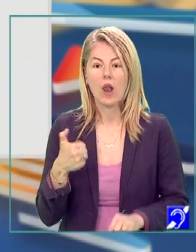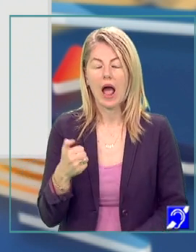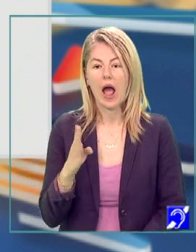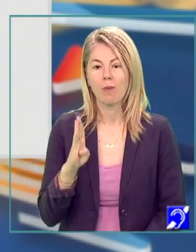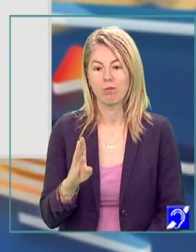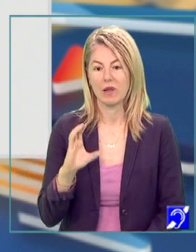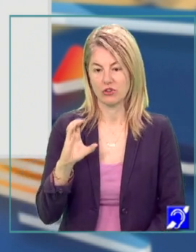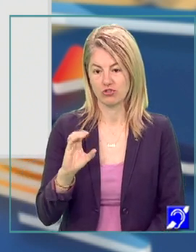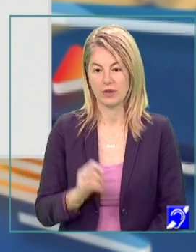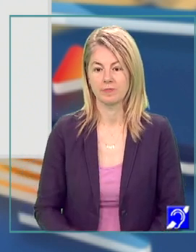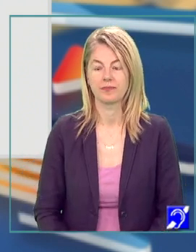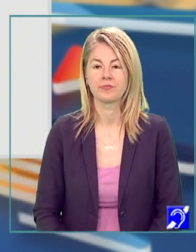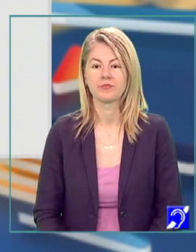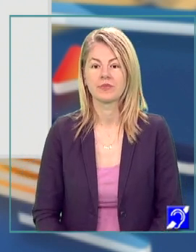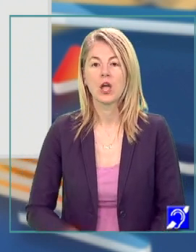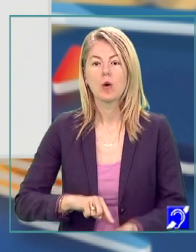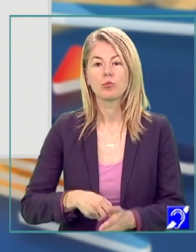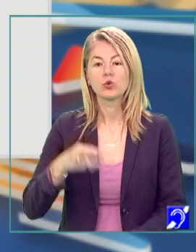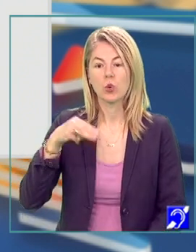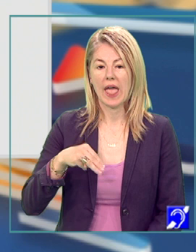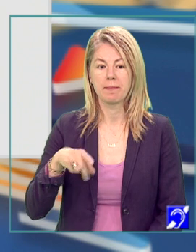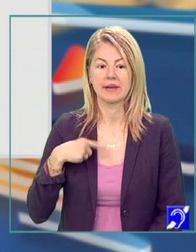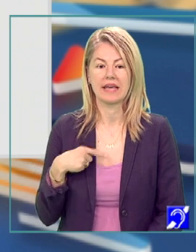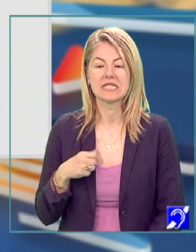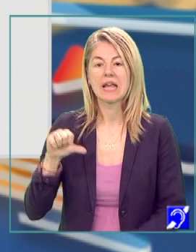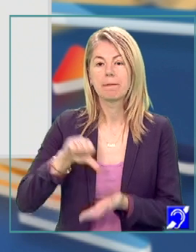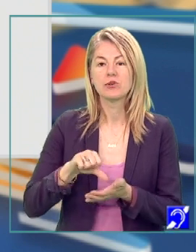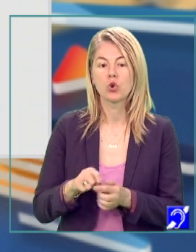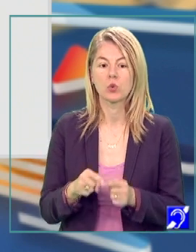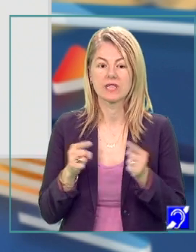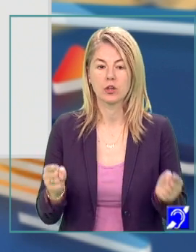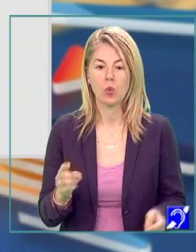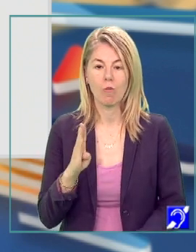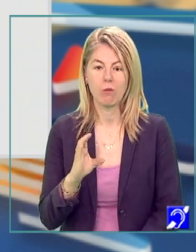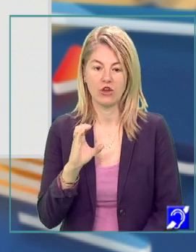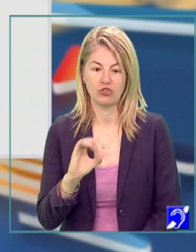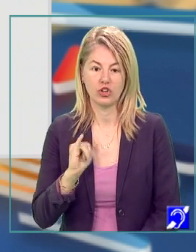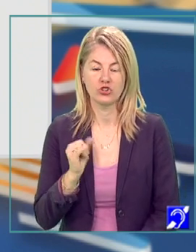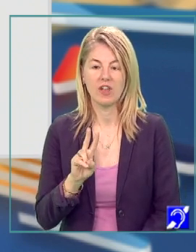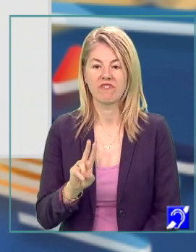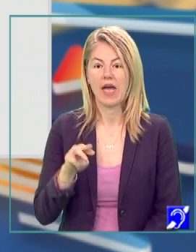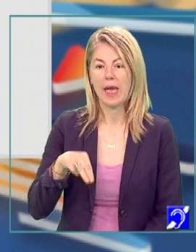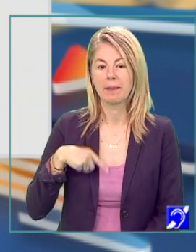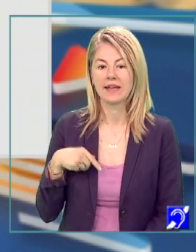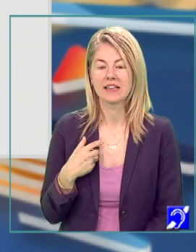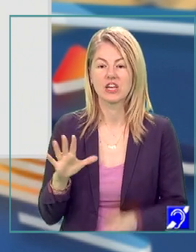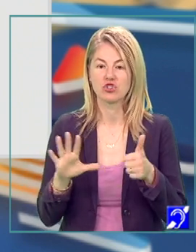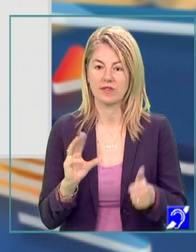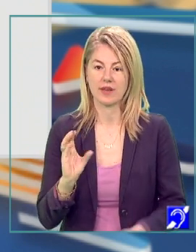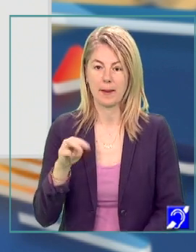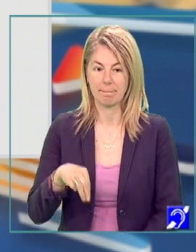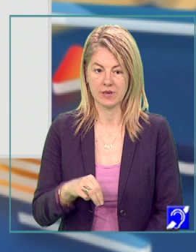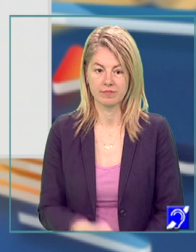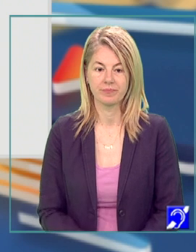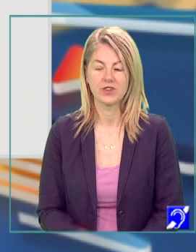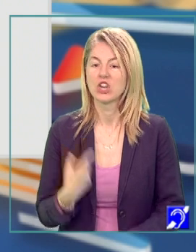cercului circumscris triunghiului ABC. Punctul M este mijlocul segmentului BC și VM este 6